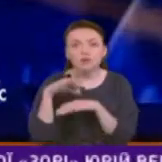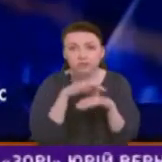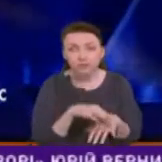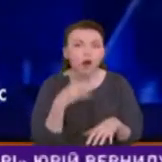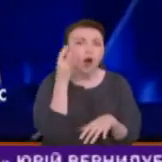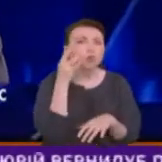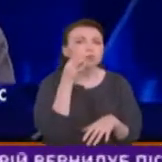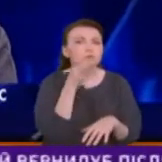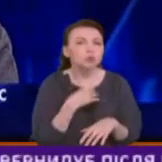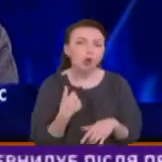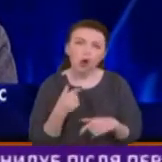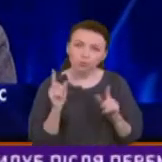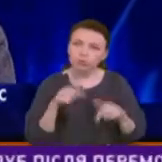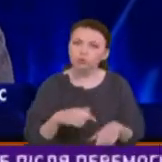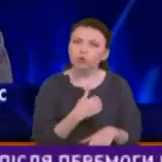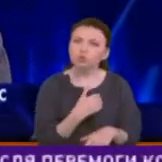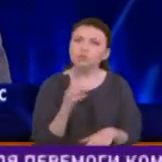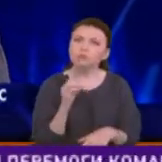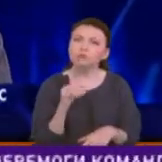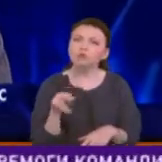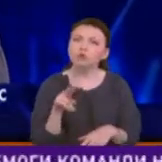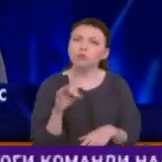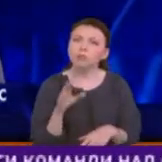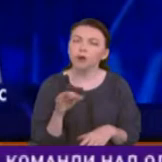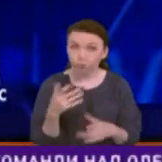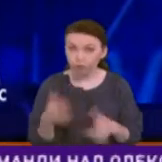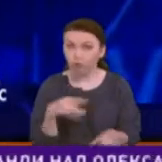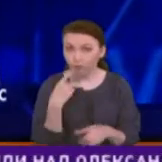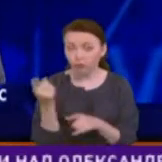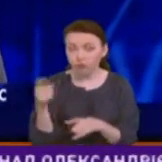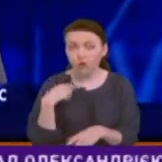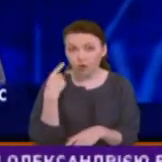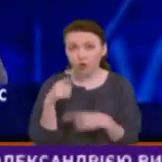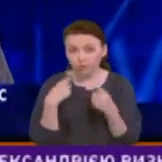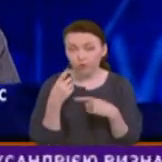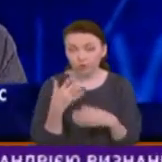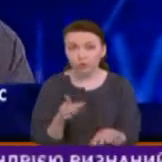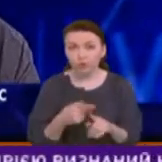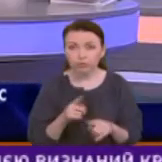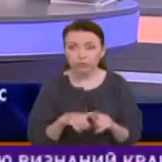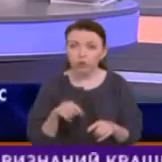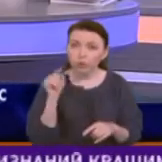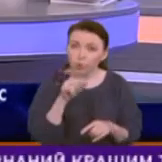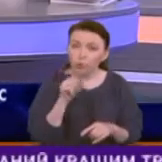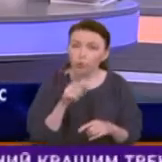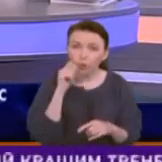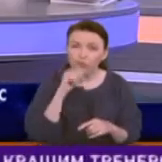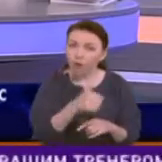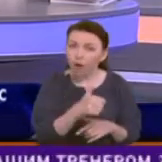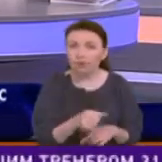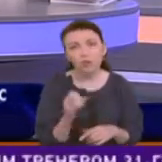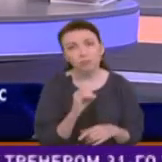завтра скажуть, а нам теж хочеться єпископа. Так вони і запитують. А вже говорять, так? Да? Так, да, вже про це йдеться, що румуна? Гарний єпископ, да, обов'язково для тих. А